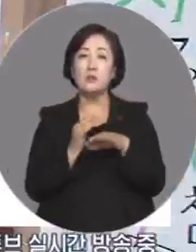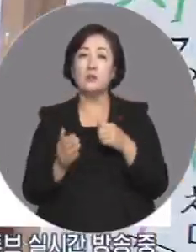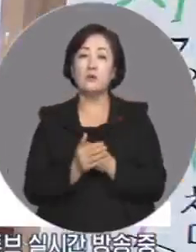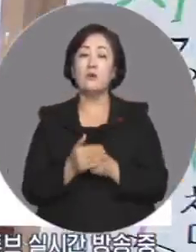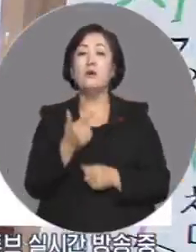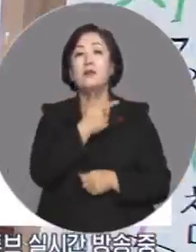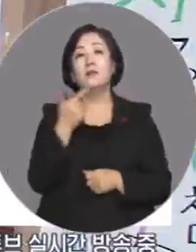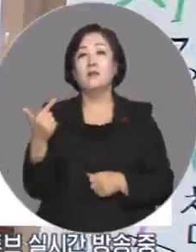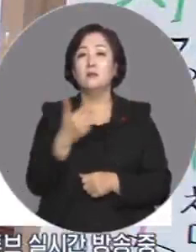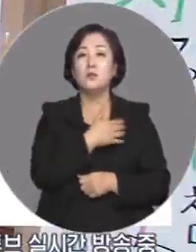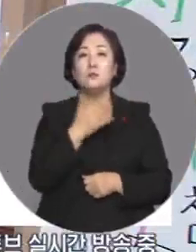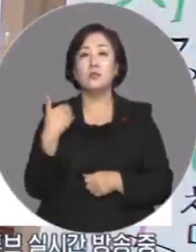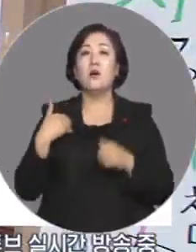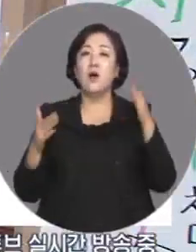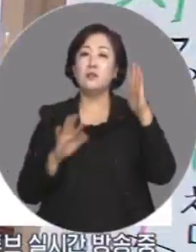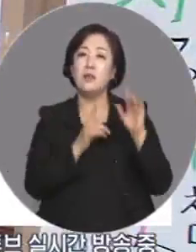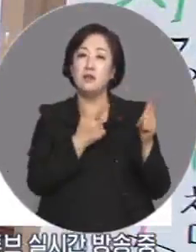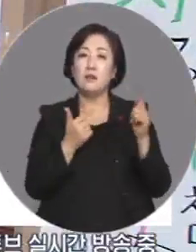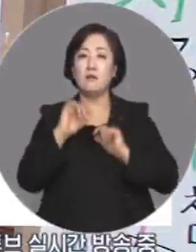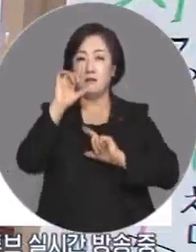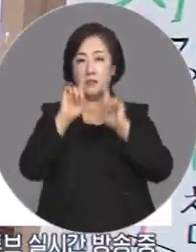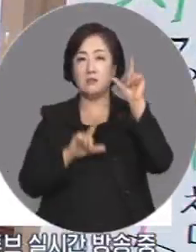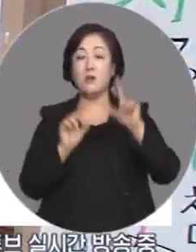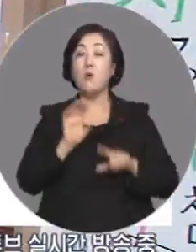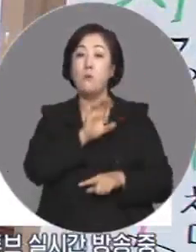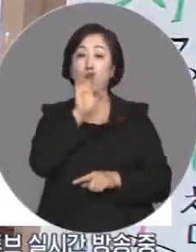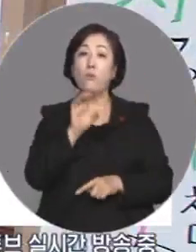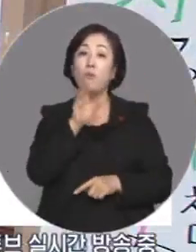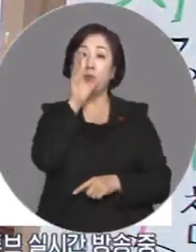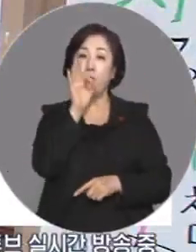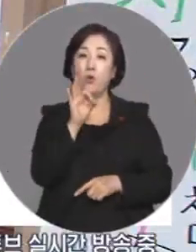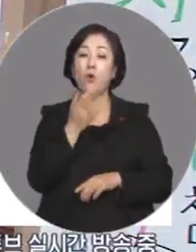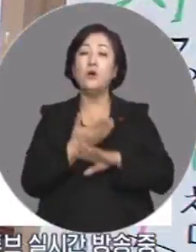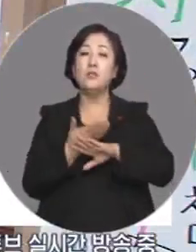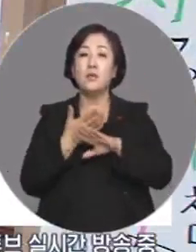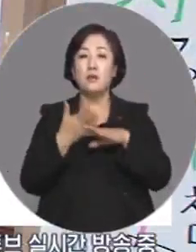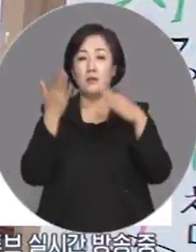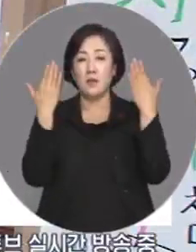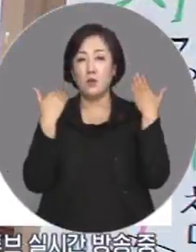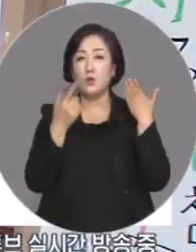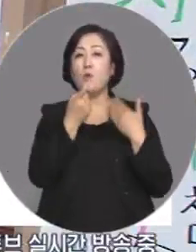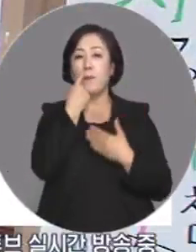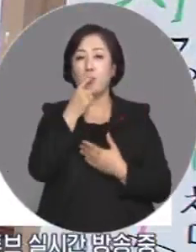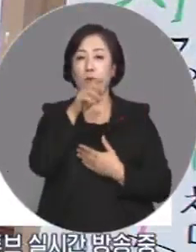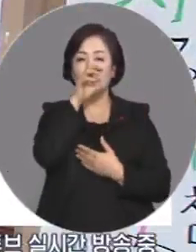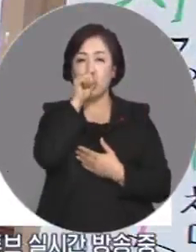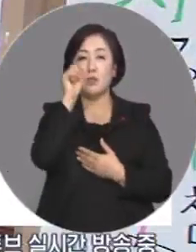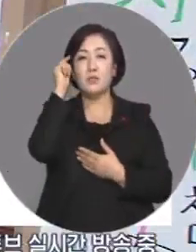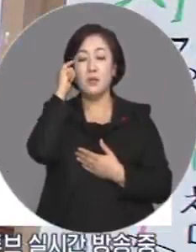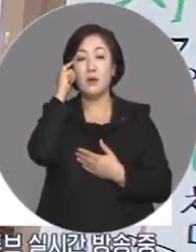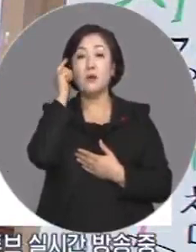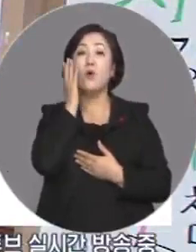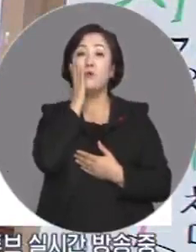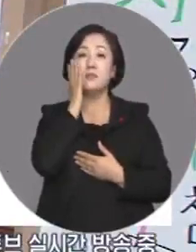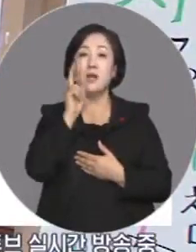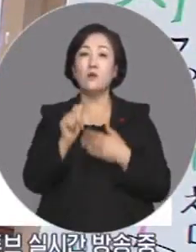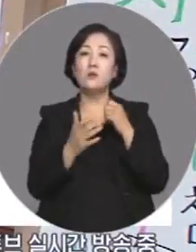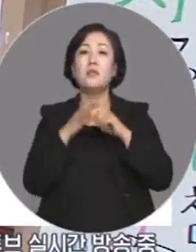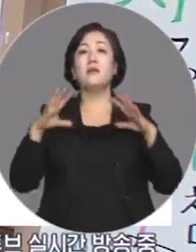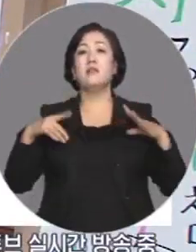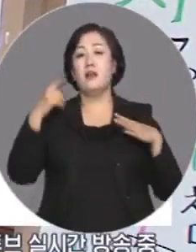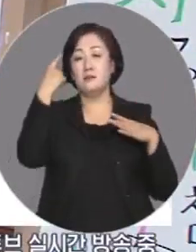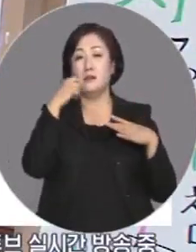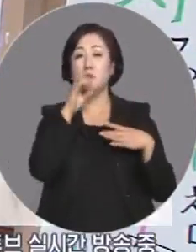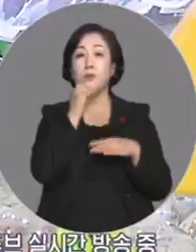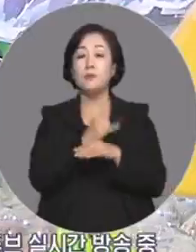너무 뿌듯합니다. 학생들이 너무 다양한 실천들을 해서 다른 학교에도 좀 따라 배웠으면 좋겠다 이런 생각이 들면서 저도 울산의 자랑으로